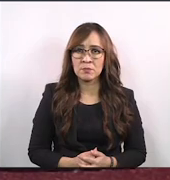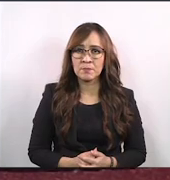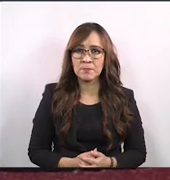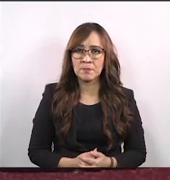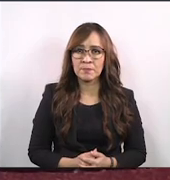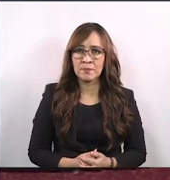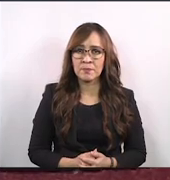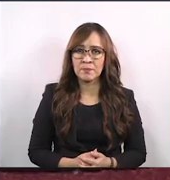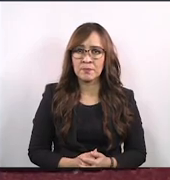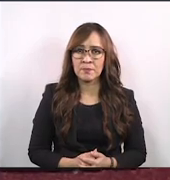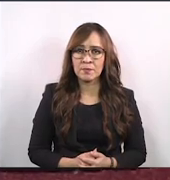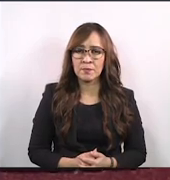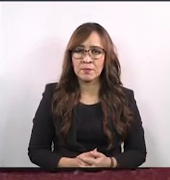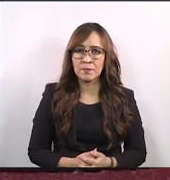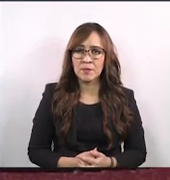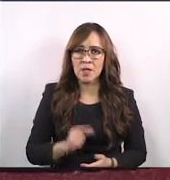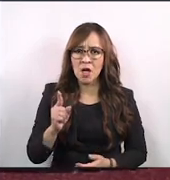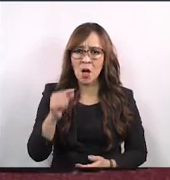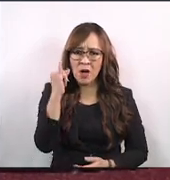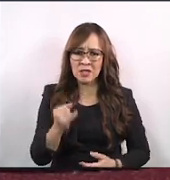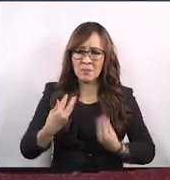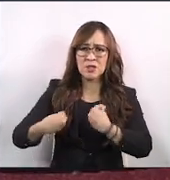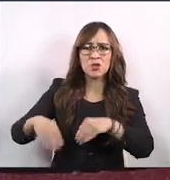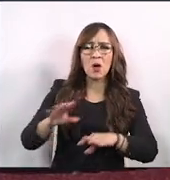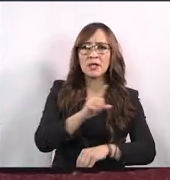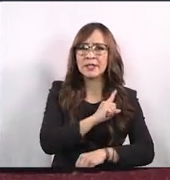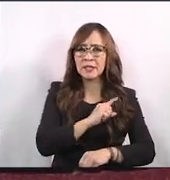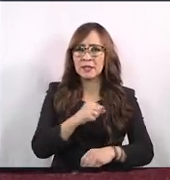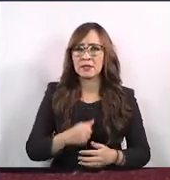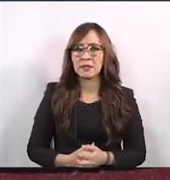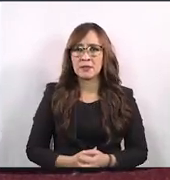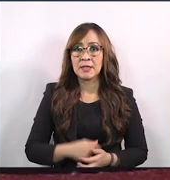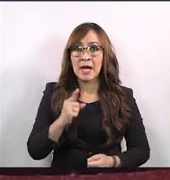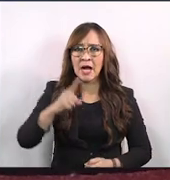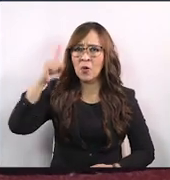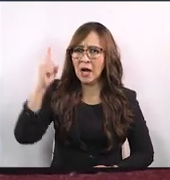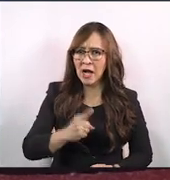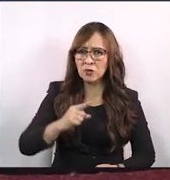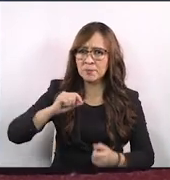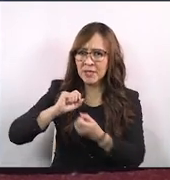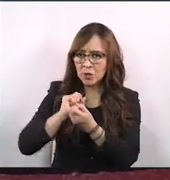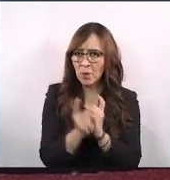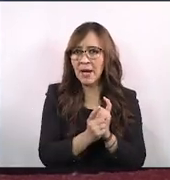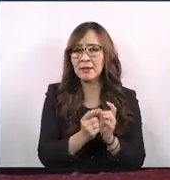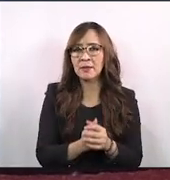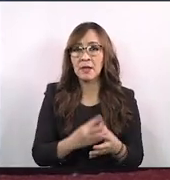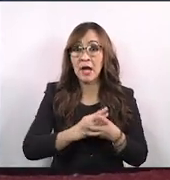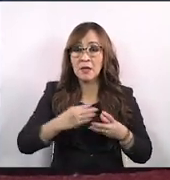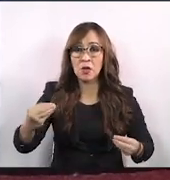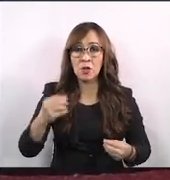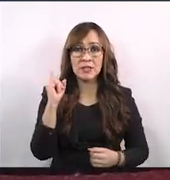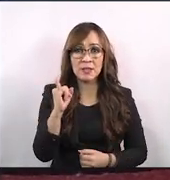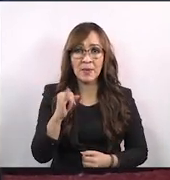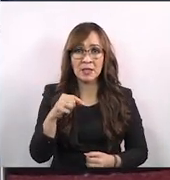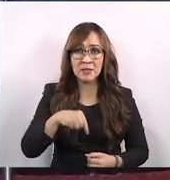pria hanya dengan gayamu itu dan akhirnya kau menjual diri dalam nama Yesus engkau harus berupa yo karo